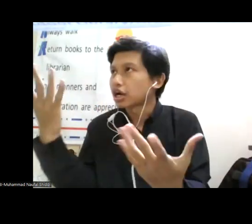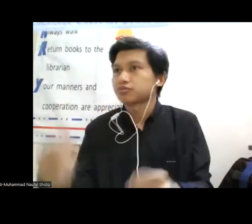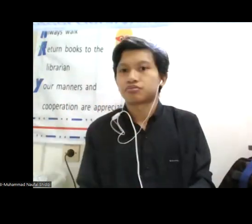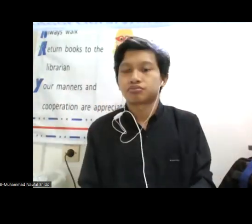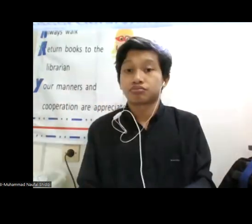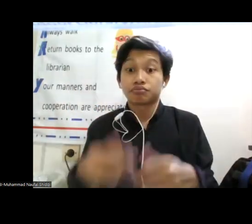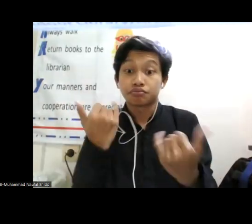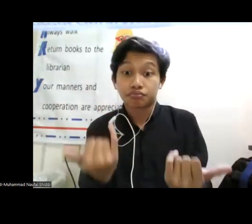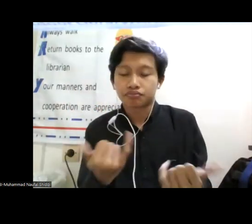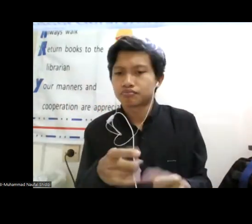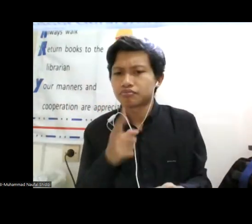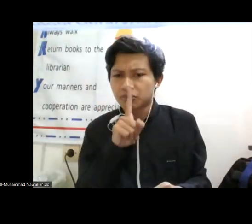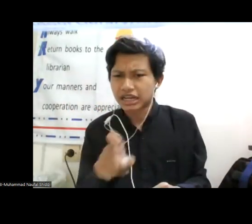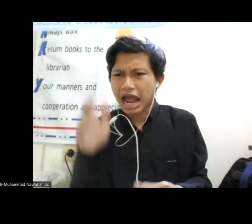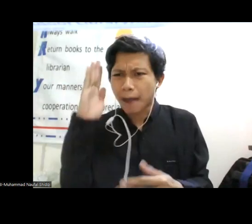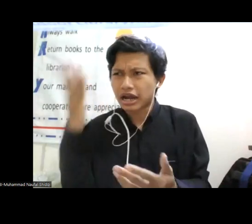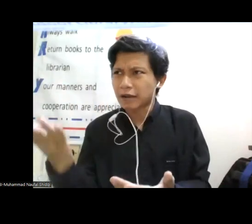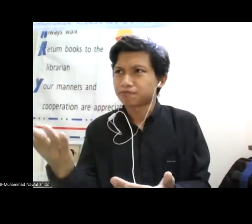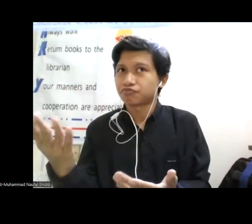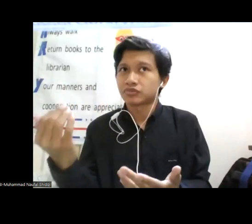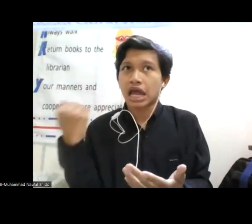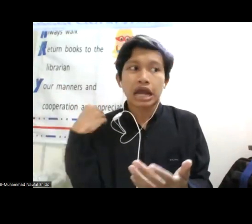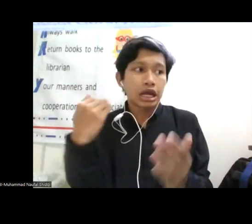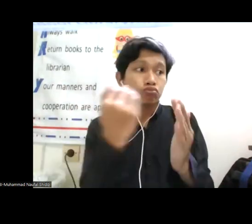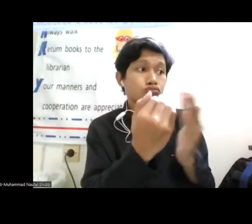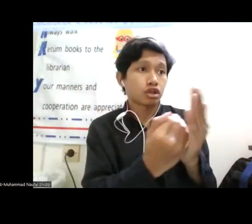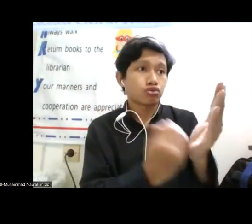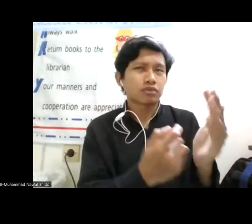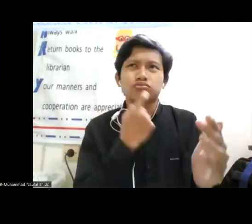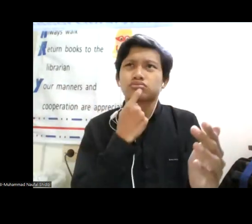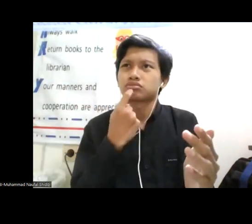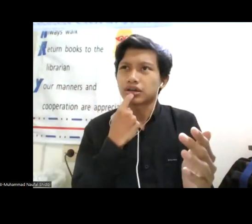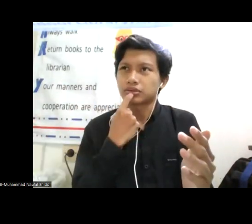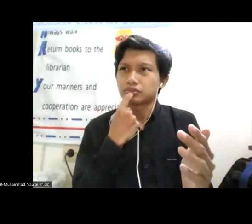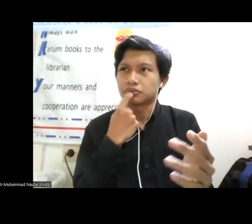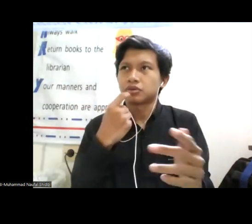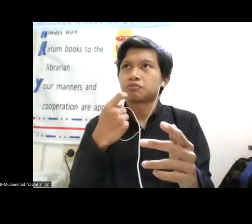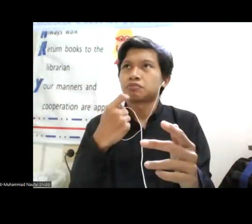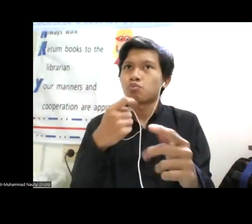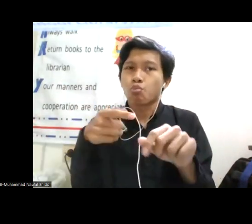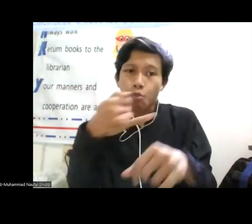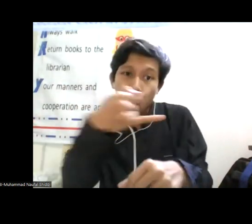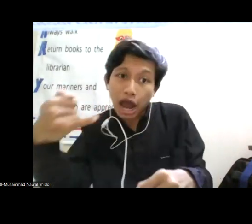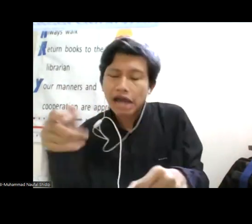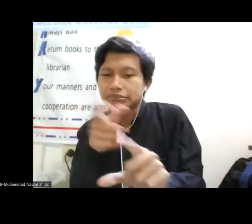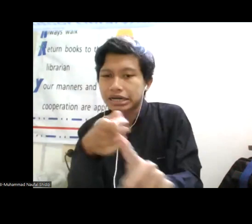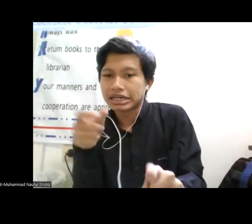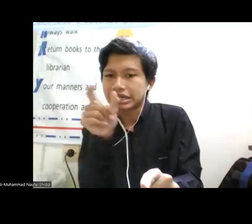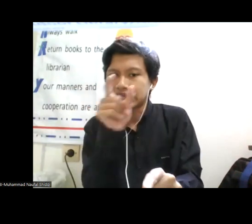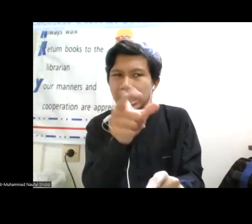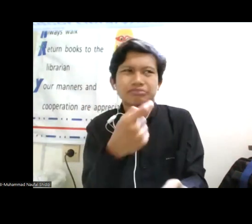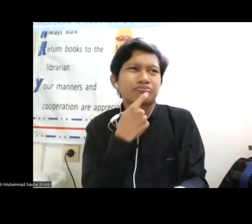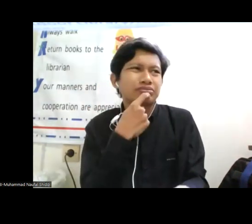pertanyaan saya apakah memang seperti itu sekarang kebijakan membeli seperti itu yang kedua saya tanyakan